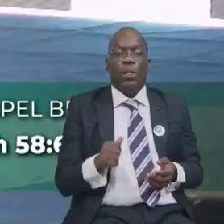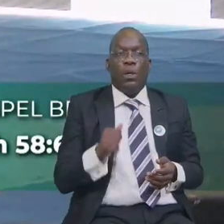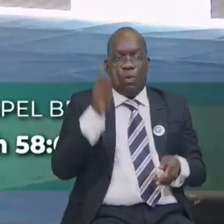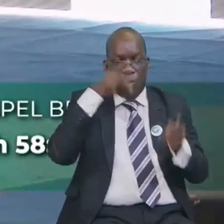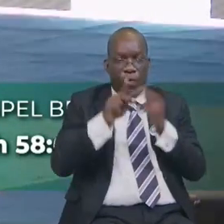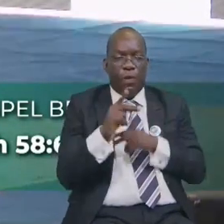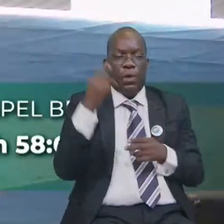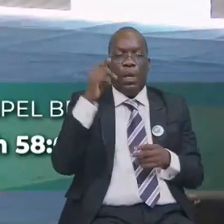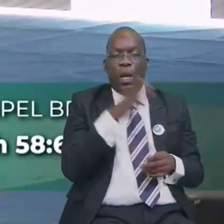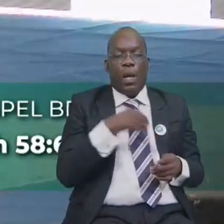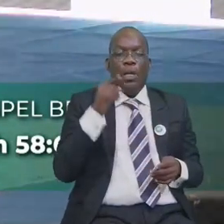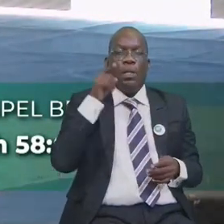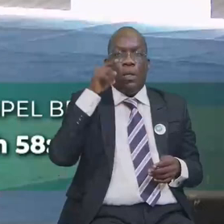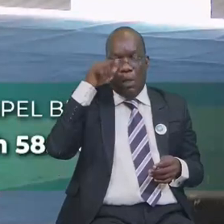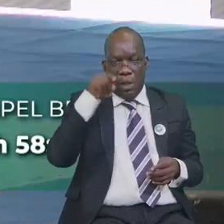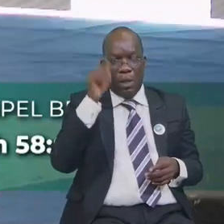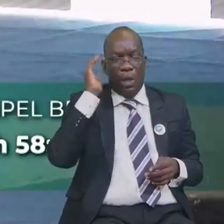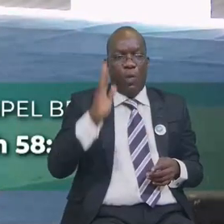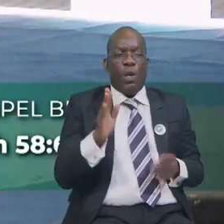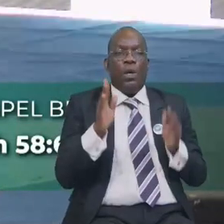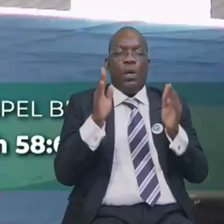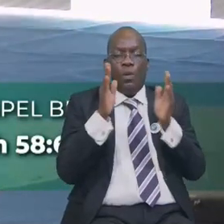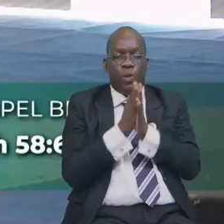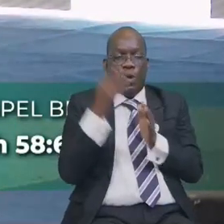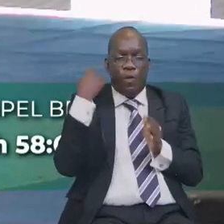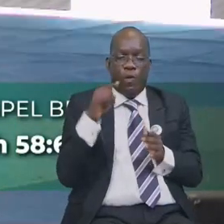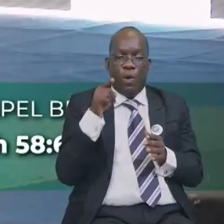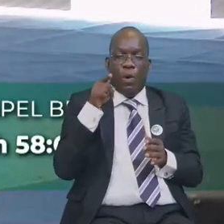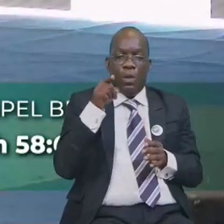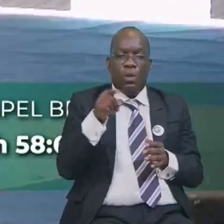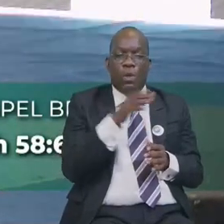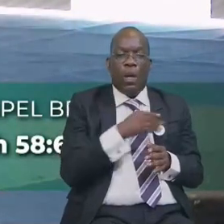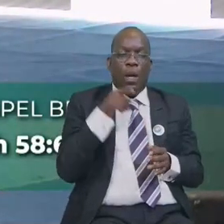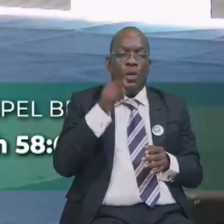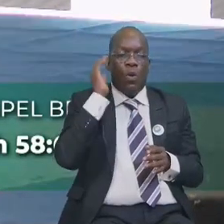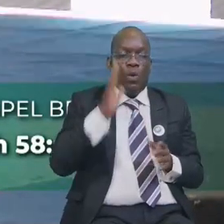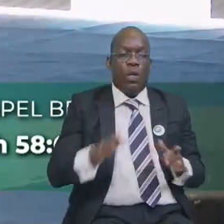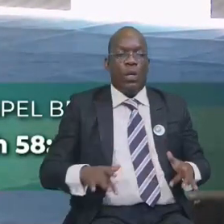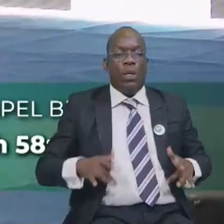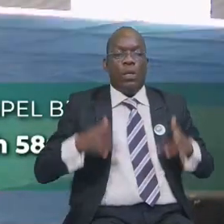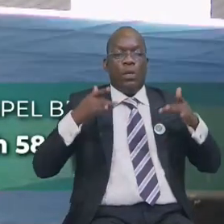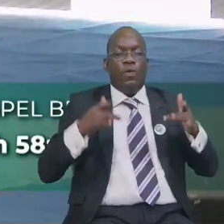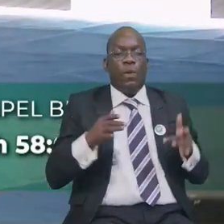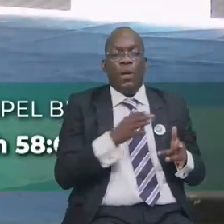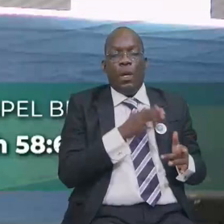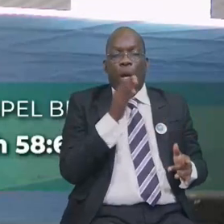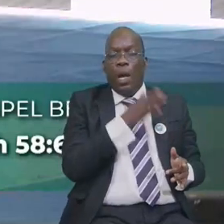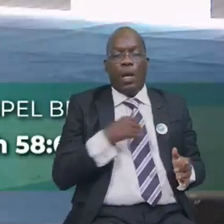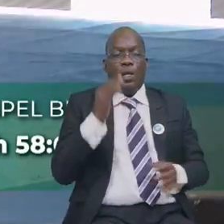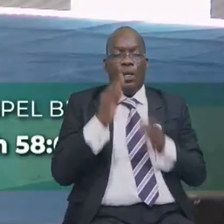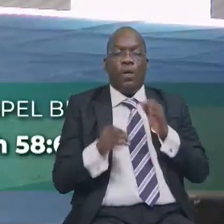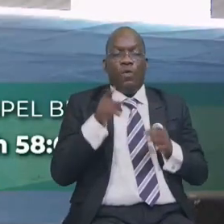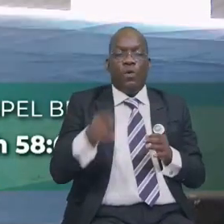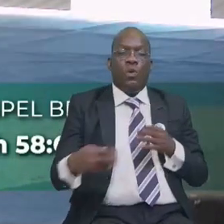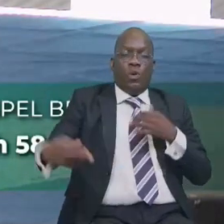Maintenant, rends la femme de cet homme, car il est prophète. Il priera pour toi et tu vivras. Mais si tu